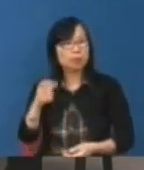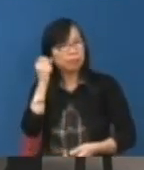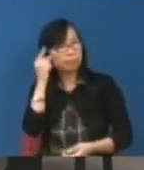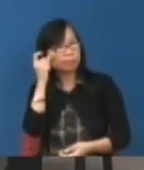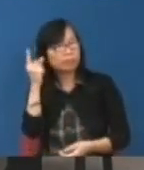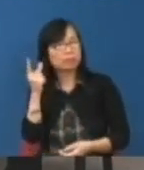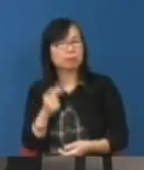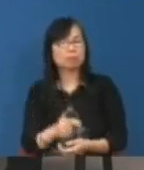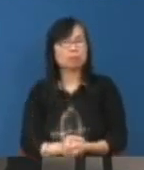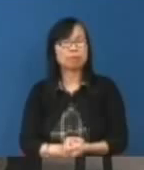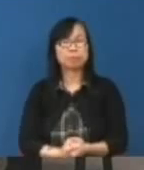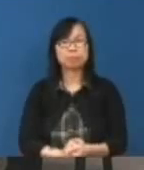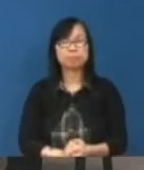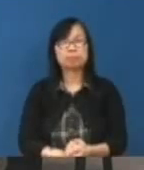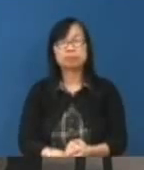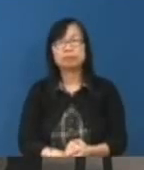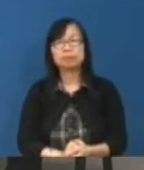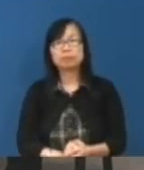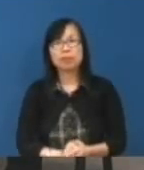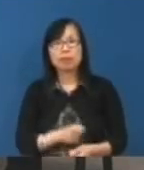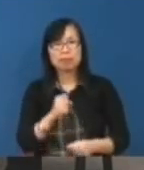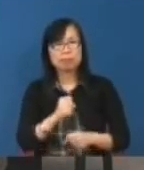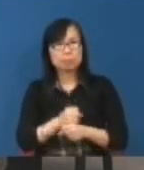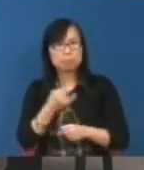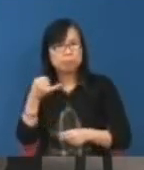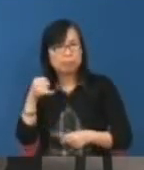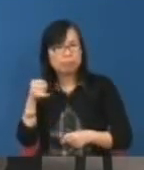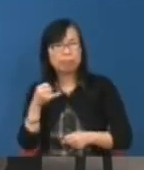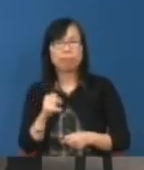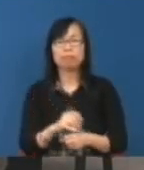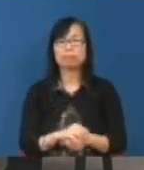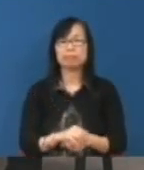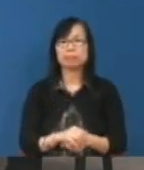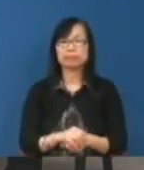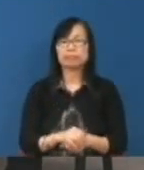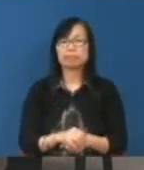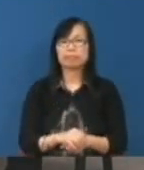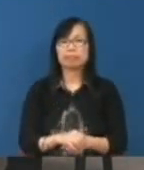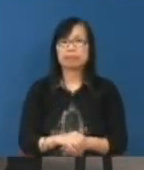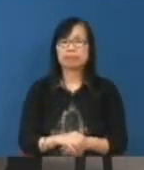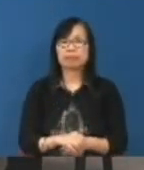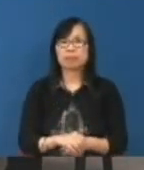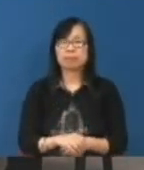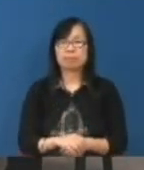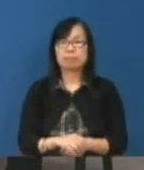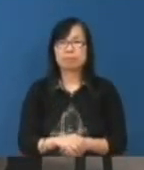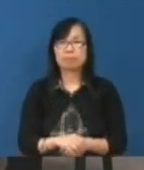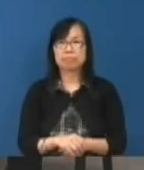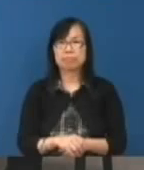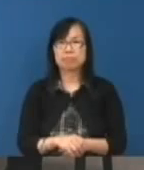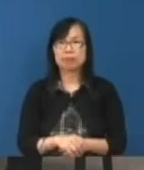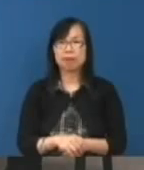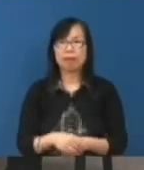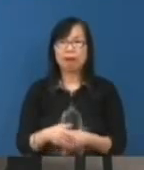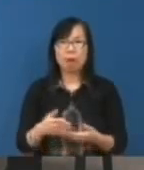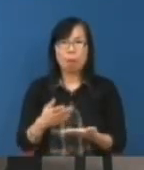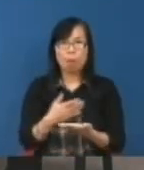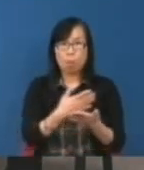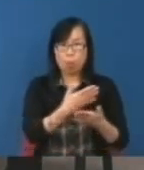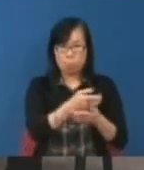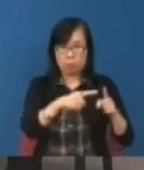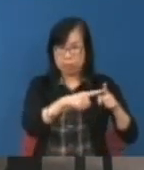啲錢就撥咗出嚟啦，咁樣咁點解做唔到咧？咁當然就係因為呢個民間有抗拒